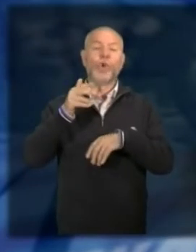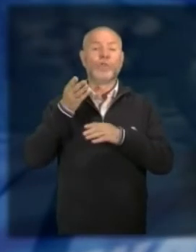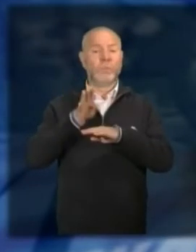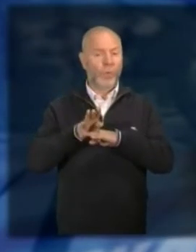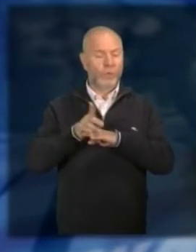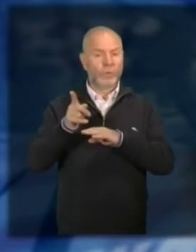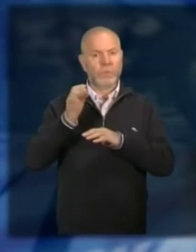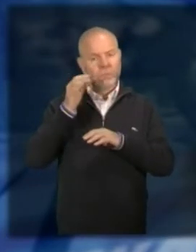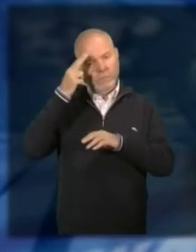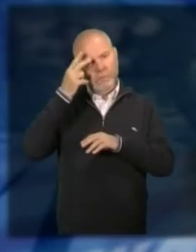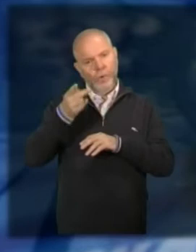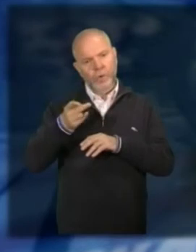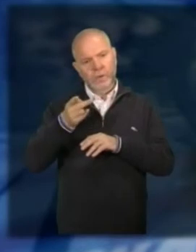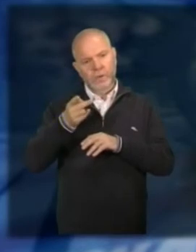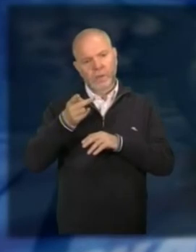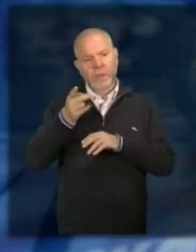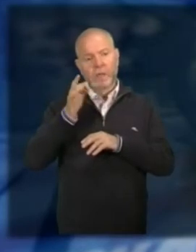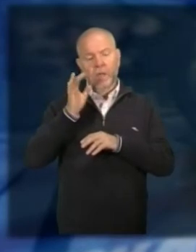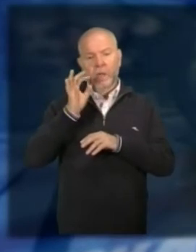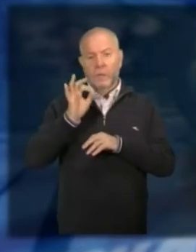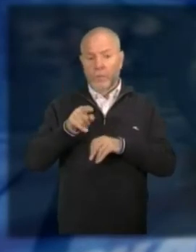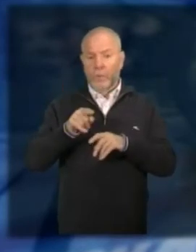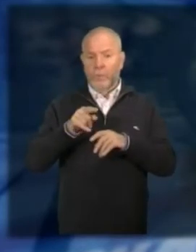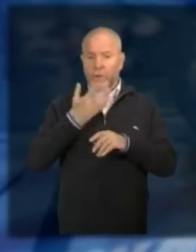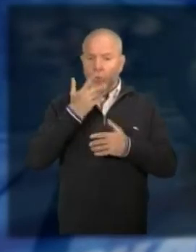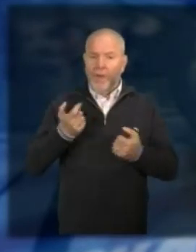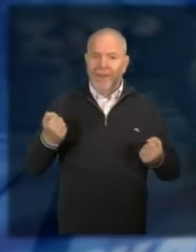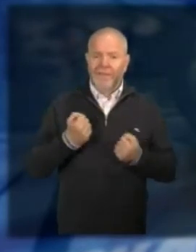scomparsa. Alla nuova casa di riposo verranno inoltre affiancati altri